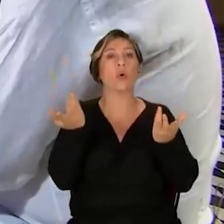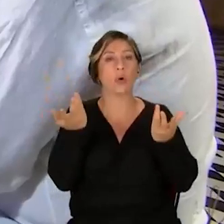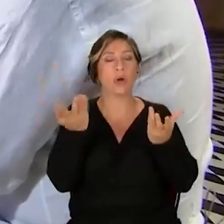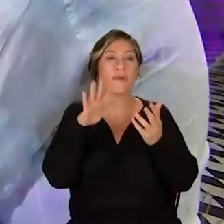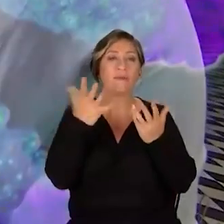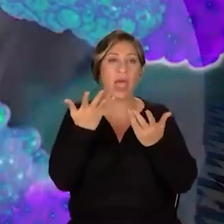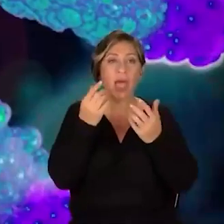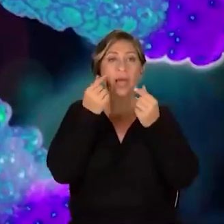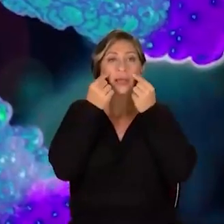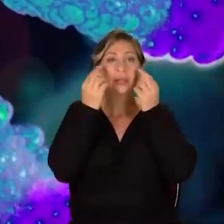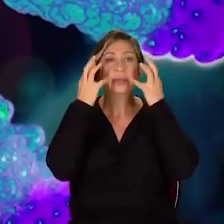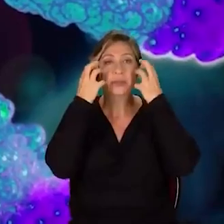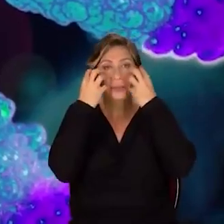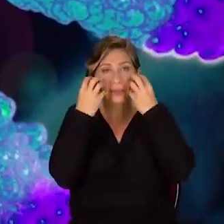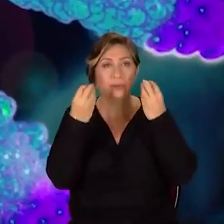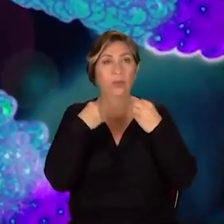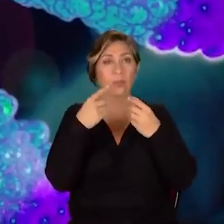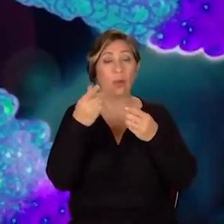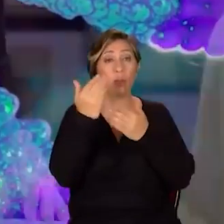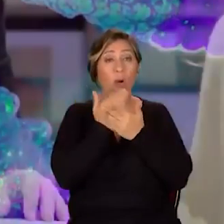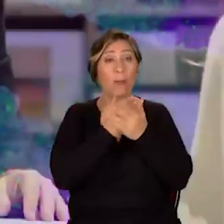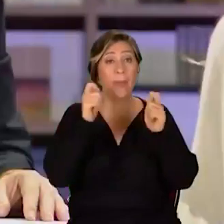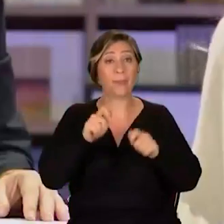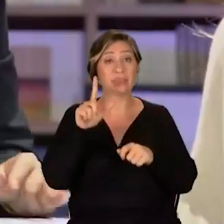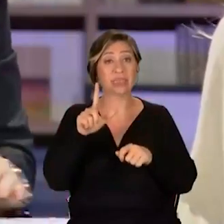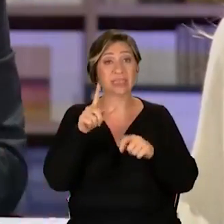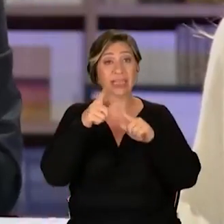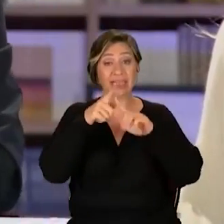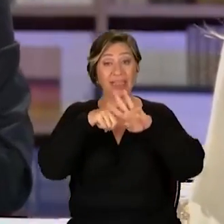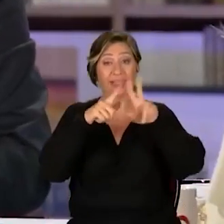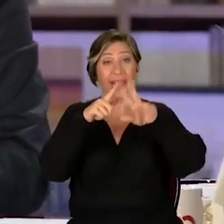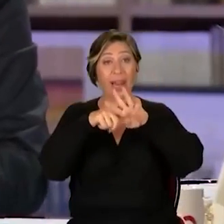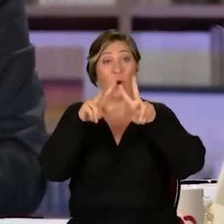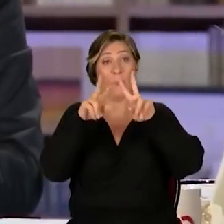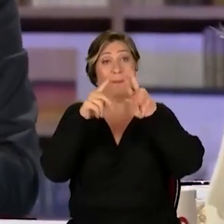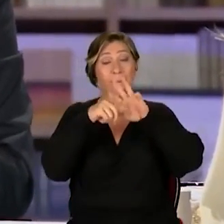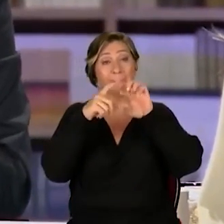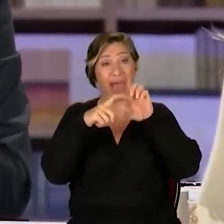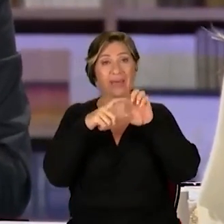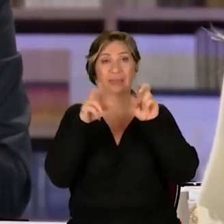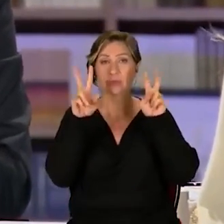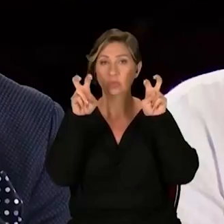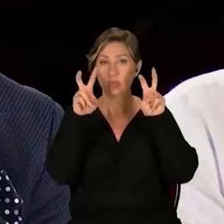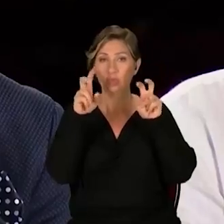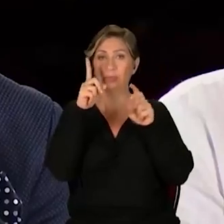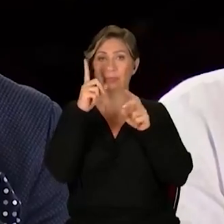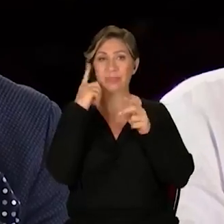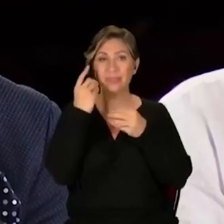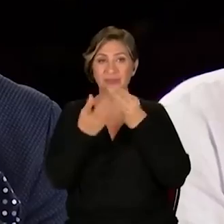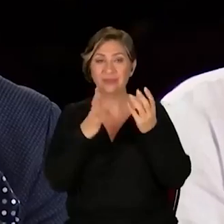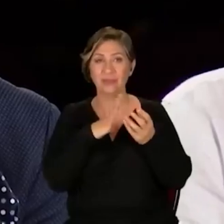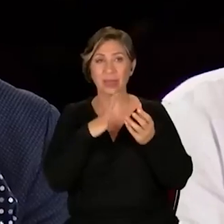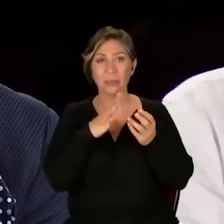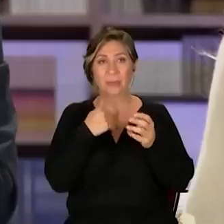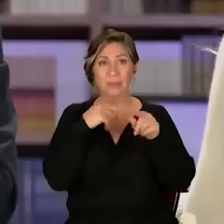da kolajeniniz bükülüyor. Ya buna ayrıca program yapalım bence. Telomer diye bir program yapalım. Bu konuda evet bilgili insanlar